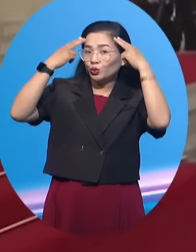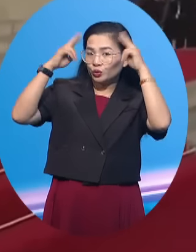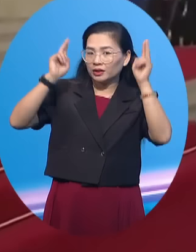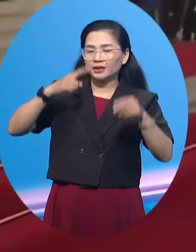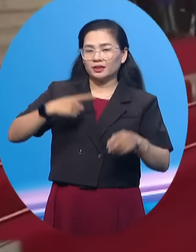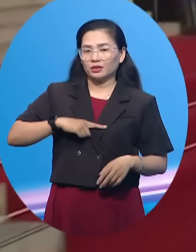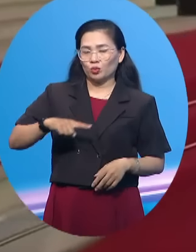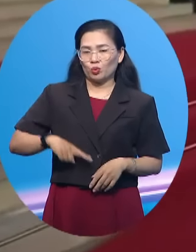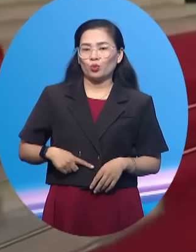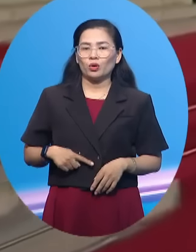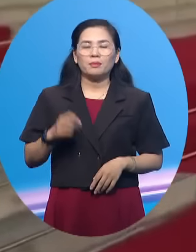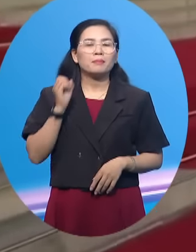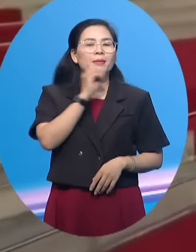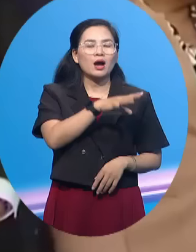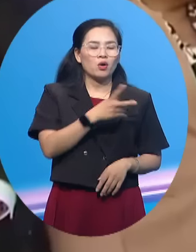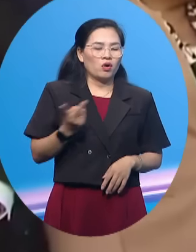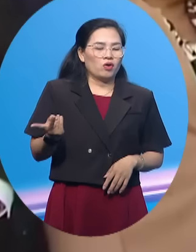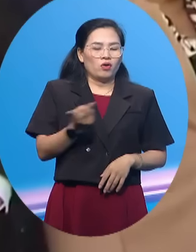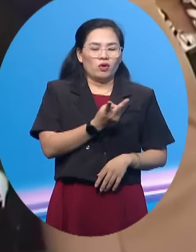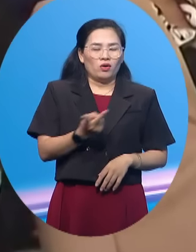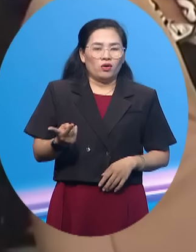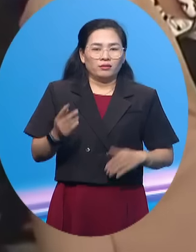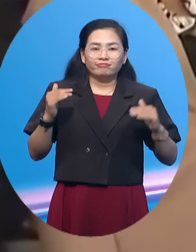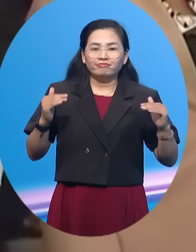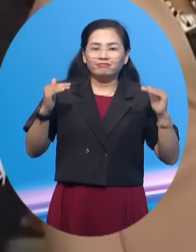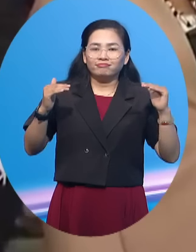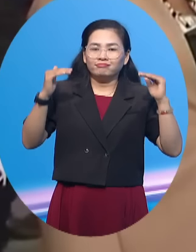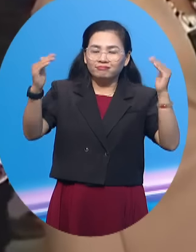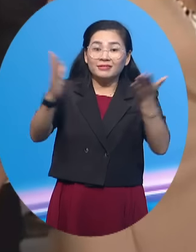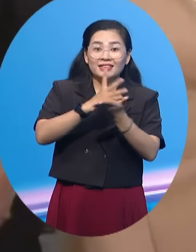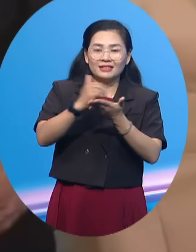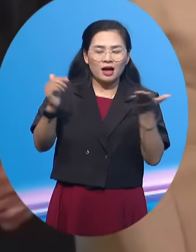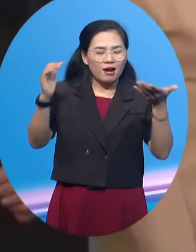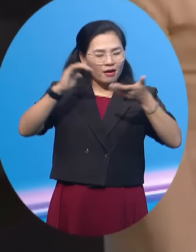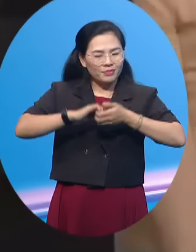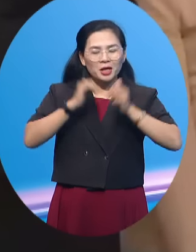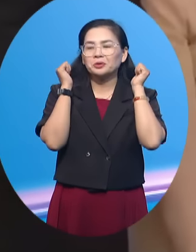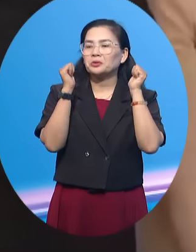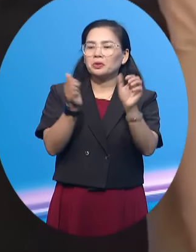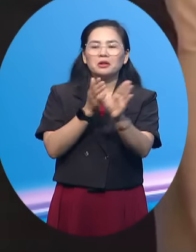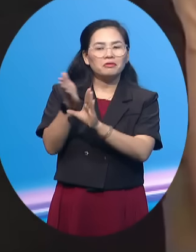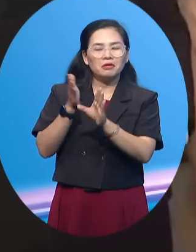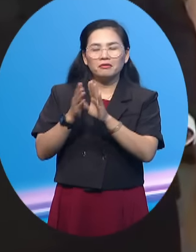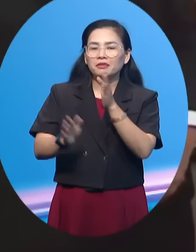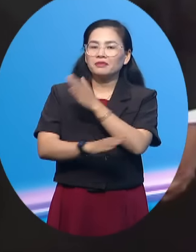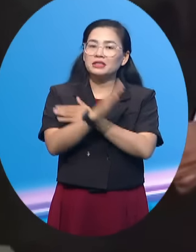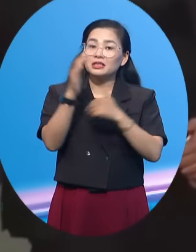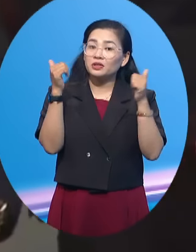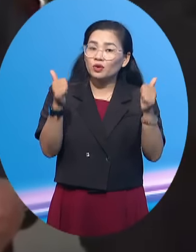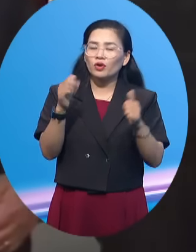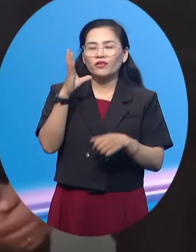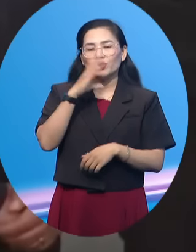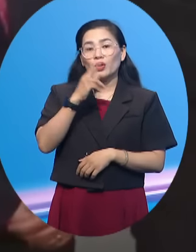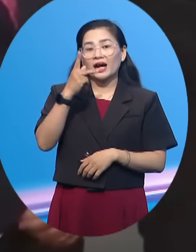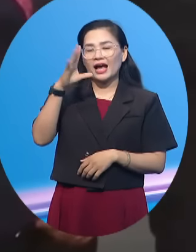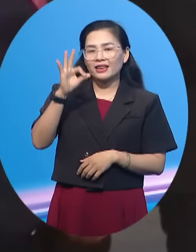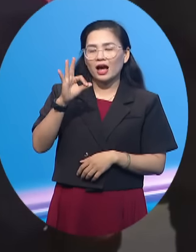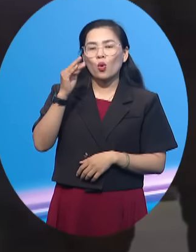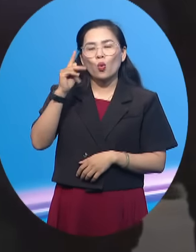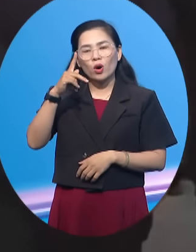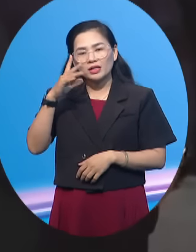Cận Bình nói rằng hai nước đã liên tục đạt tiến triển trong các dự án hợp tác lớn ở nhiều lĩnh vực, chẳng hạn như khai thác khoáng sản và hạ